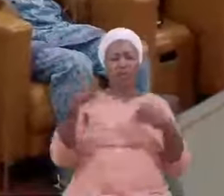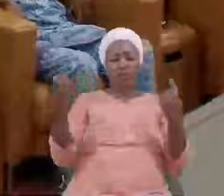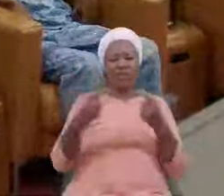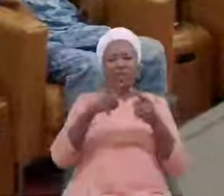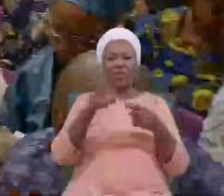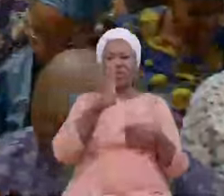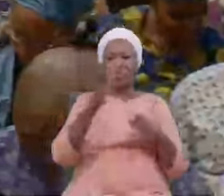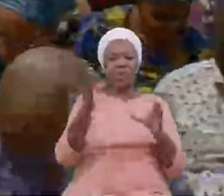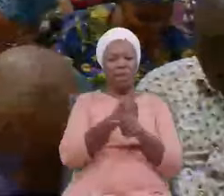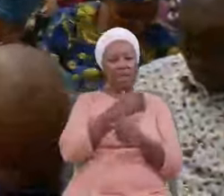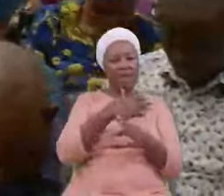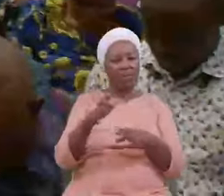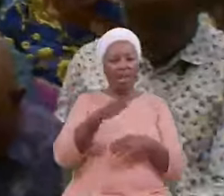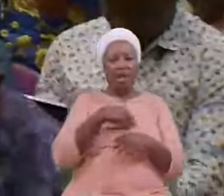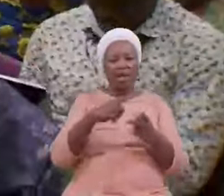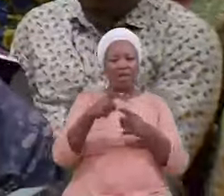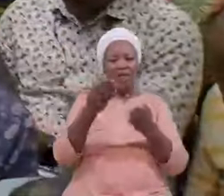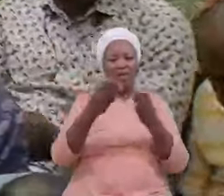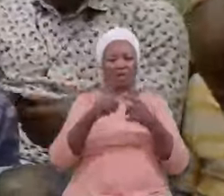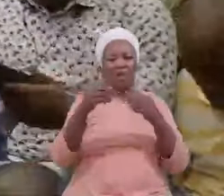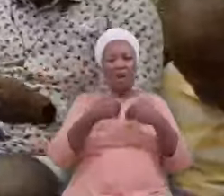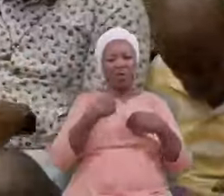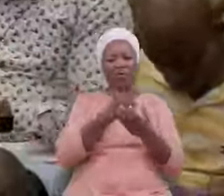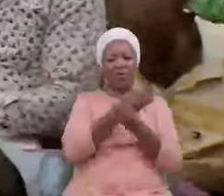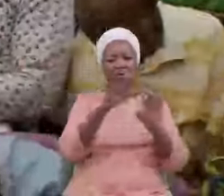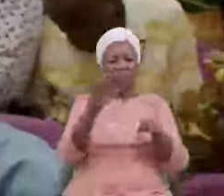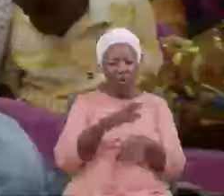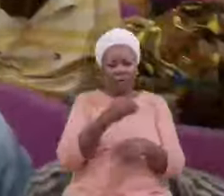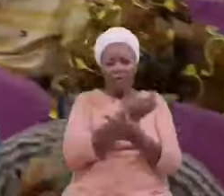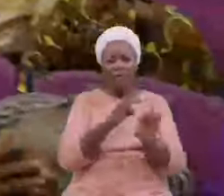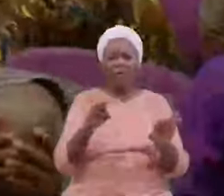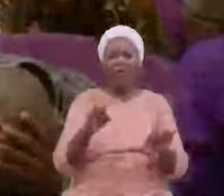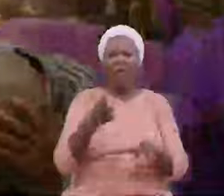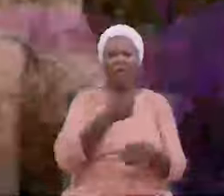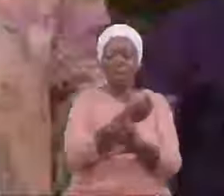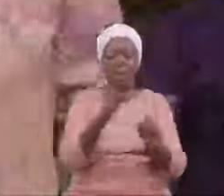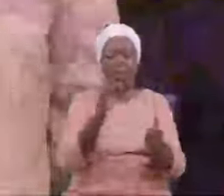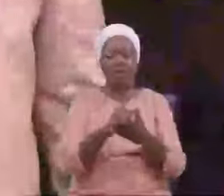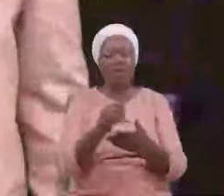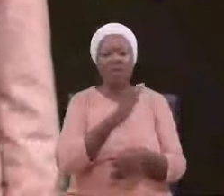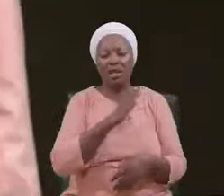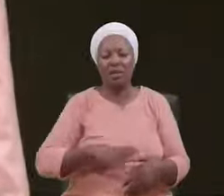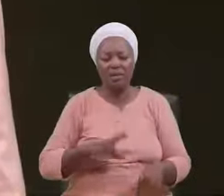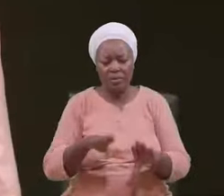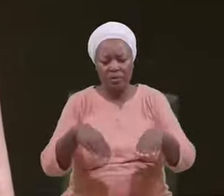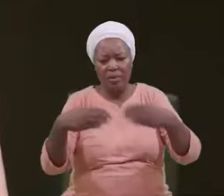allez vouloir avoir le salut que Christ a pourvu à la croix du